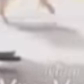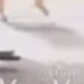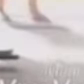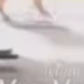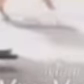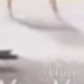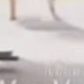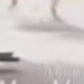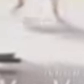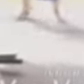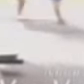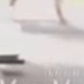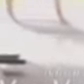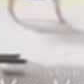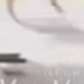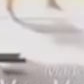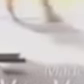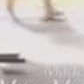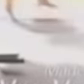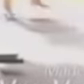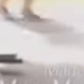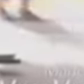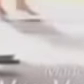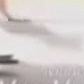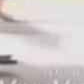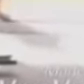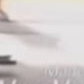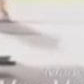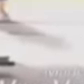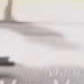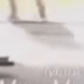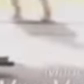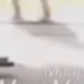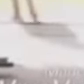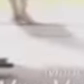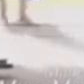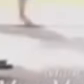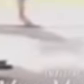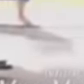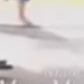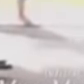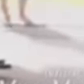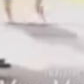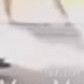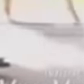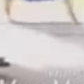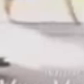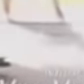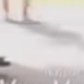iiwanan, sigurado ko yun. Sarap itulpo in action.